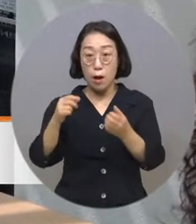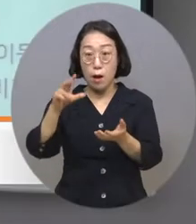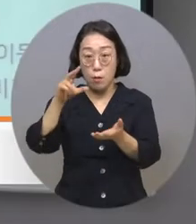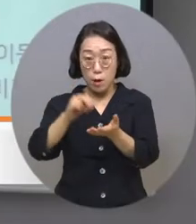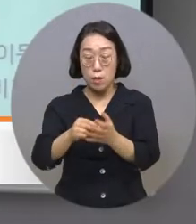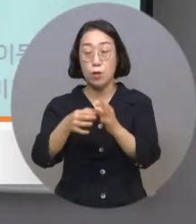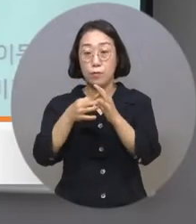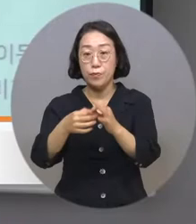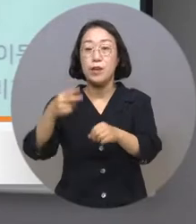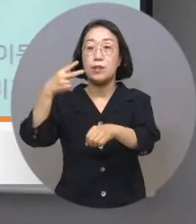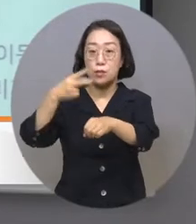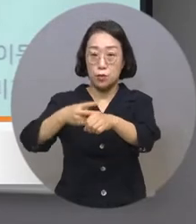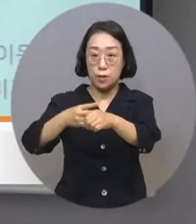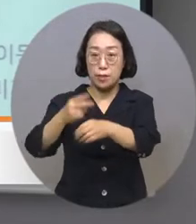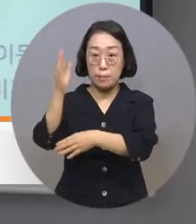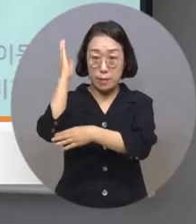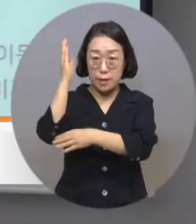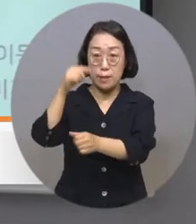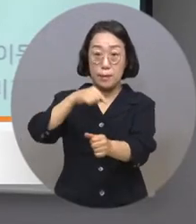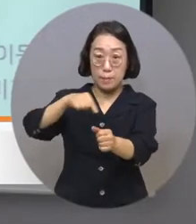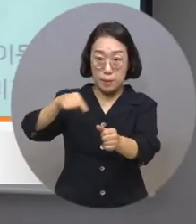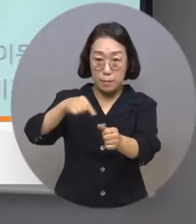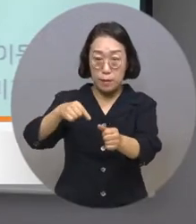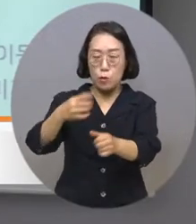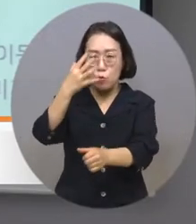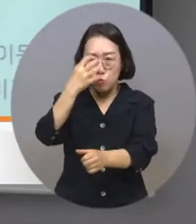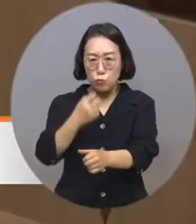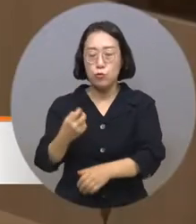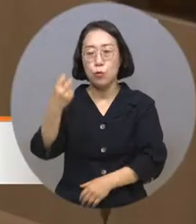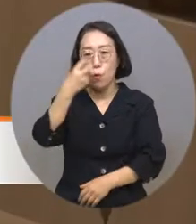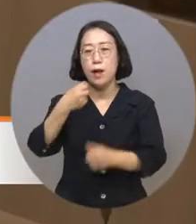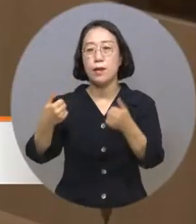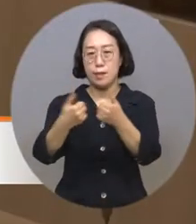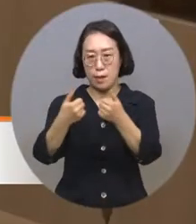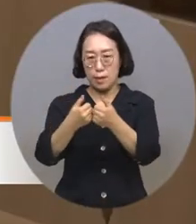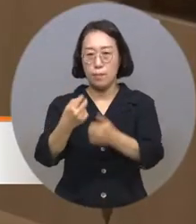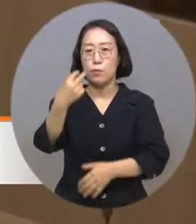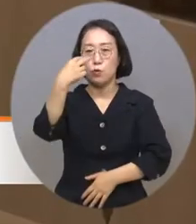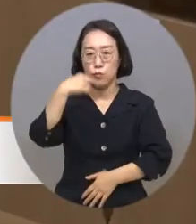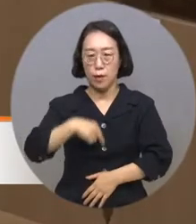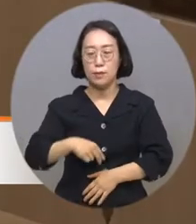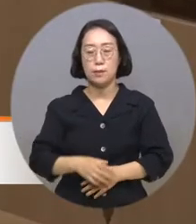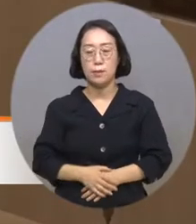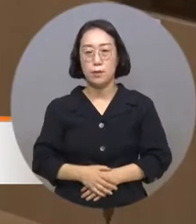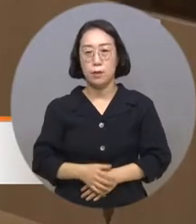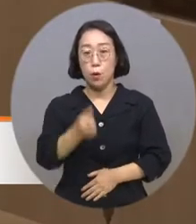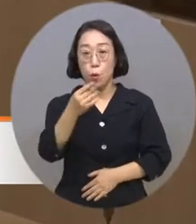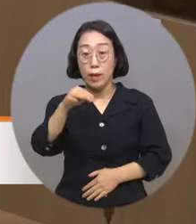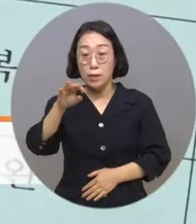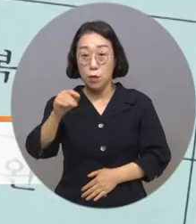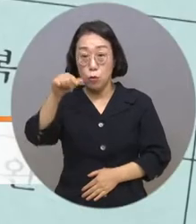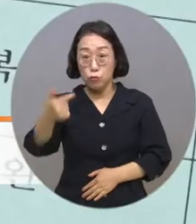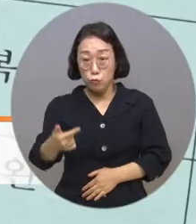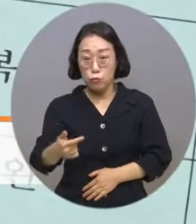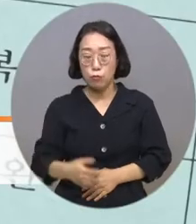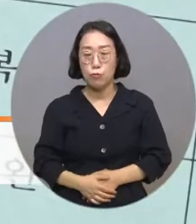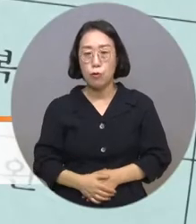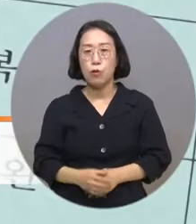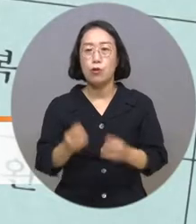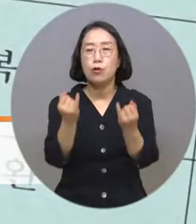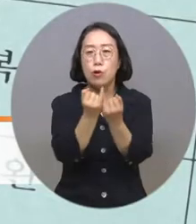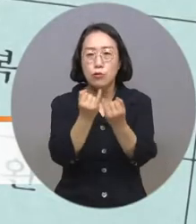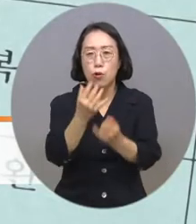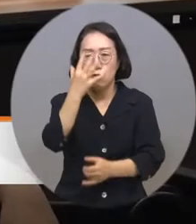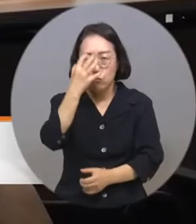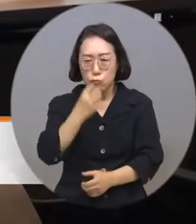파견된 강사의 강의와 함께 우울증 관리 상담까지 함께 열렸습니다. 횡성군에서 진행하는 갱년기 여성